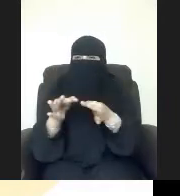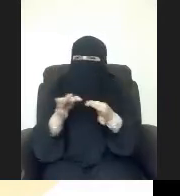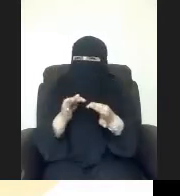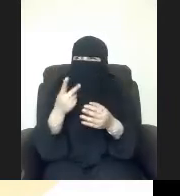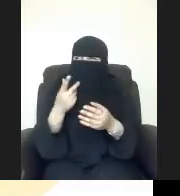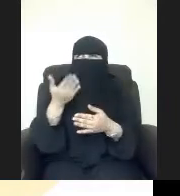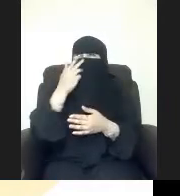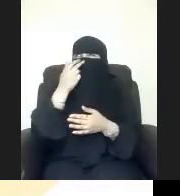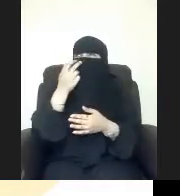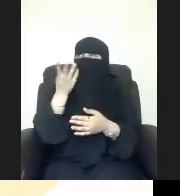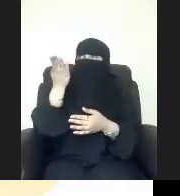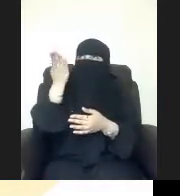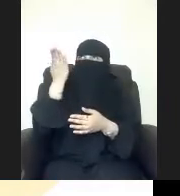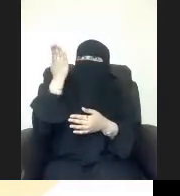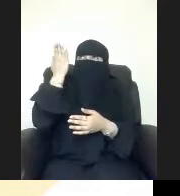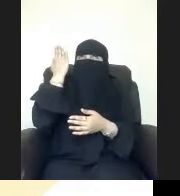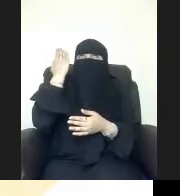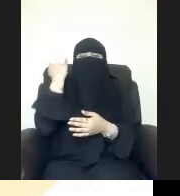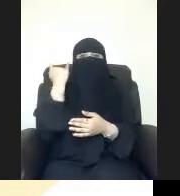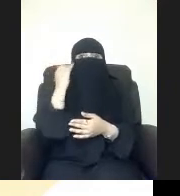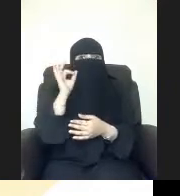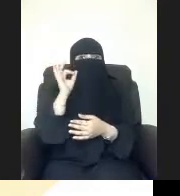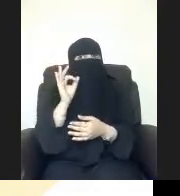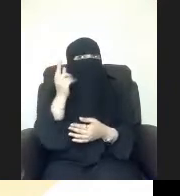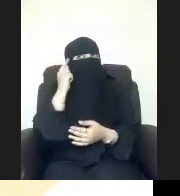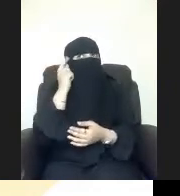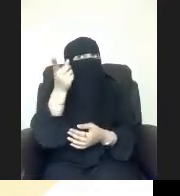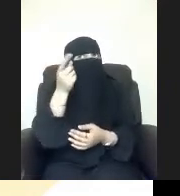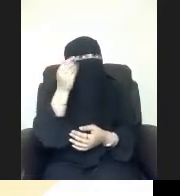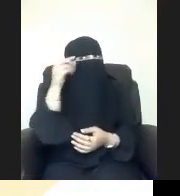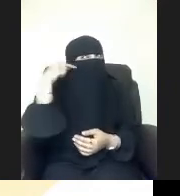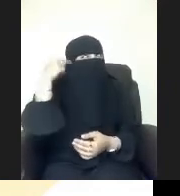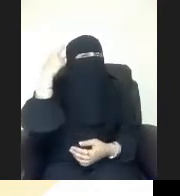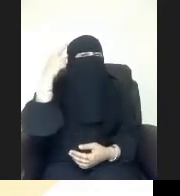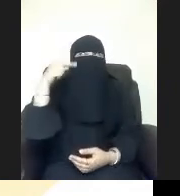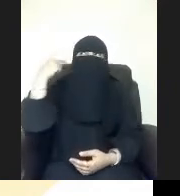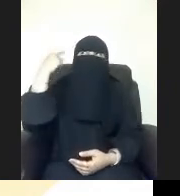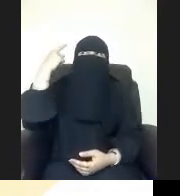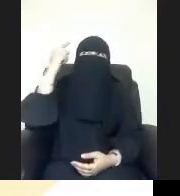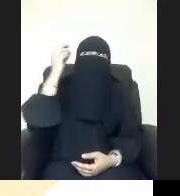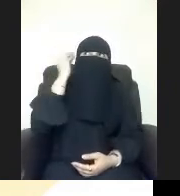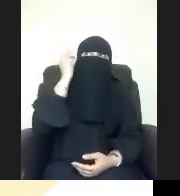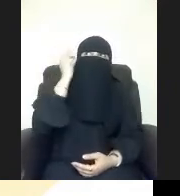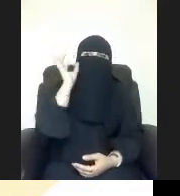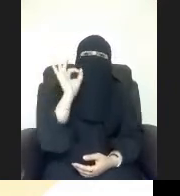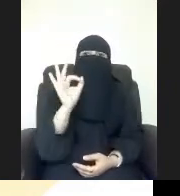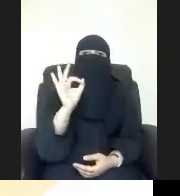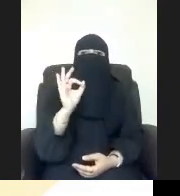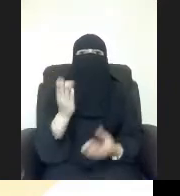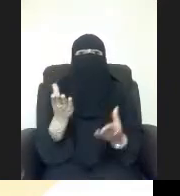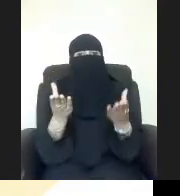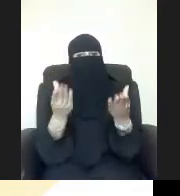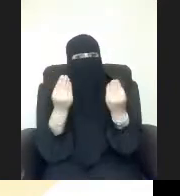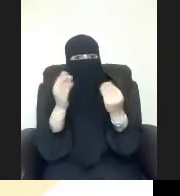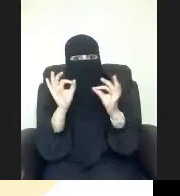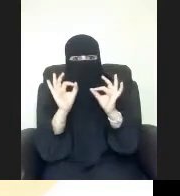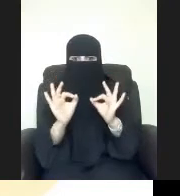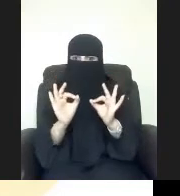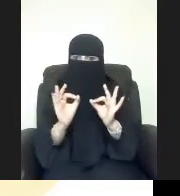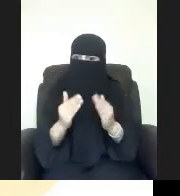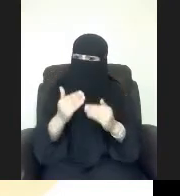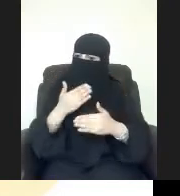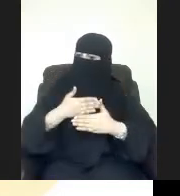الزمن، لكن لو نرجع للحقيقة نجد أن كل شيء في عملية التعلم نجدها أنها مبنية